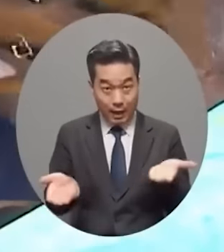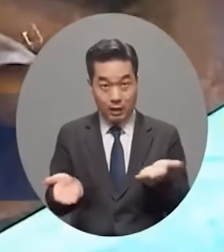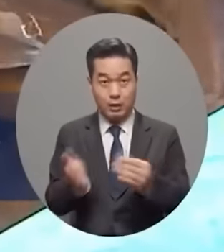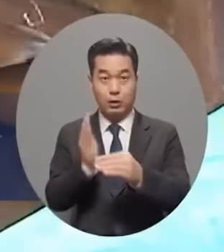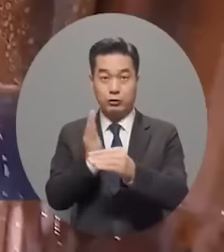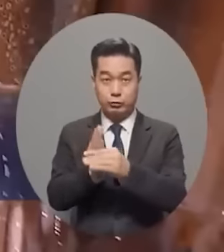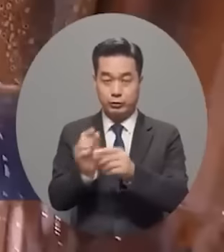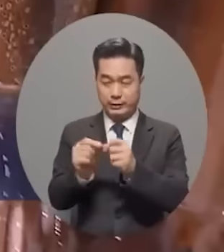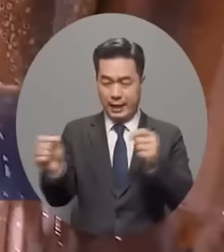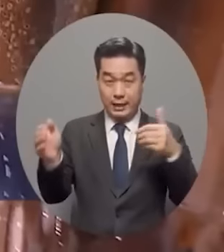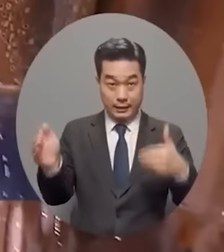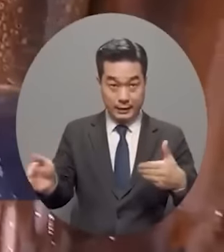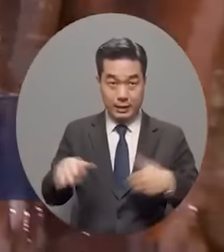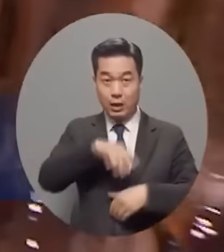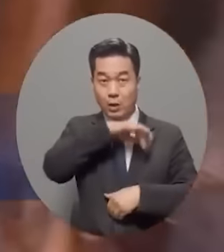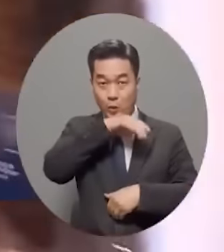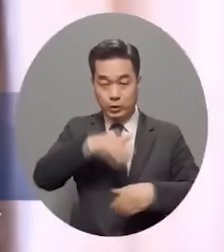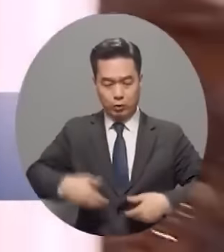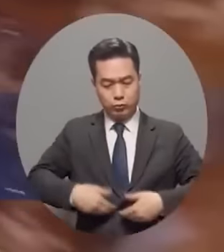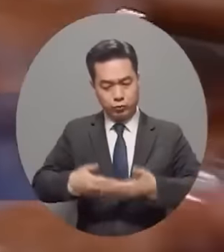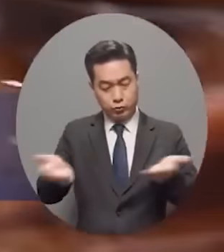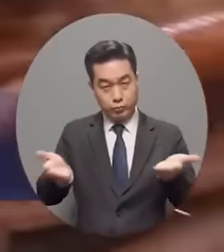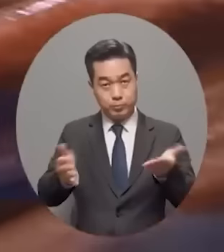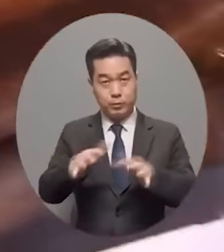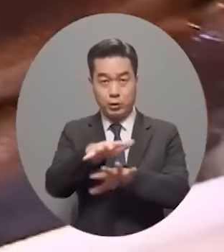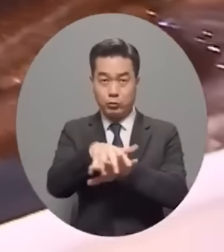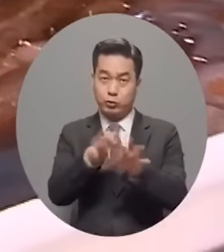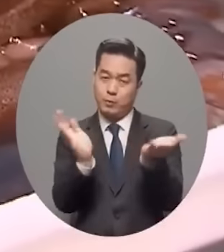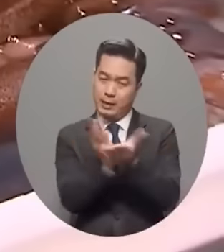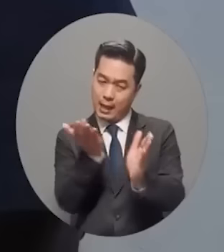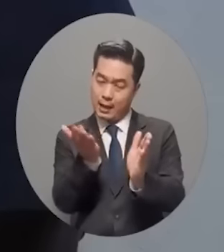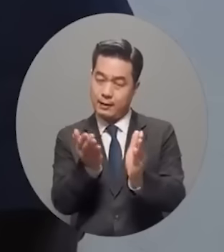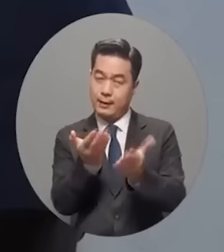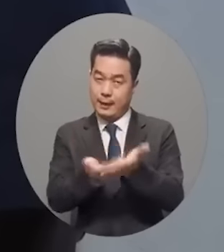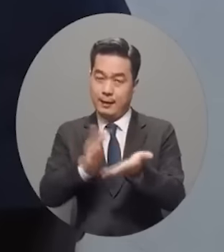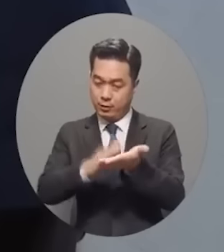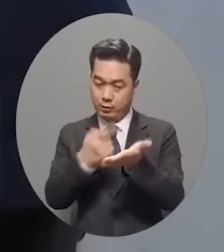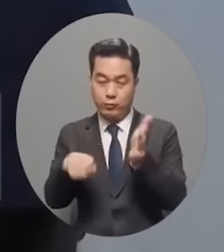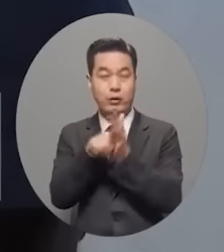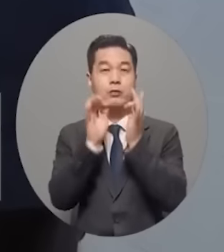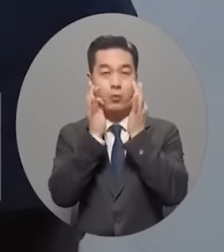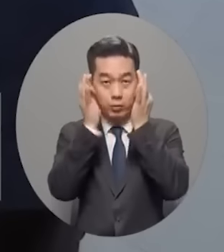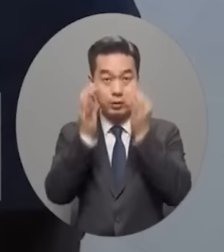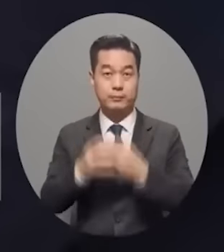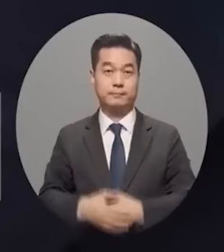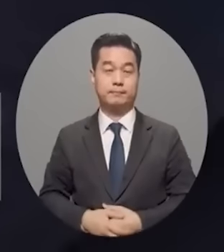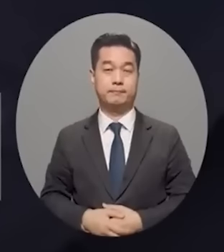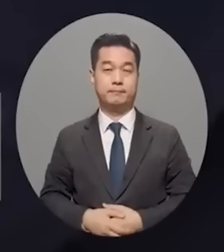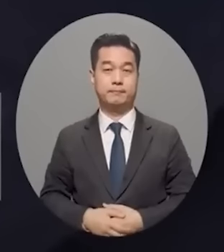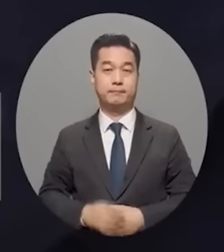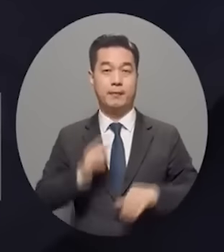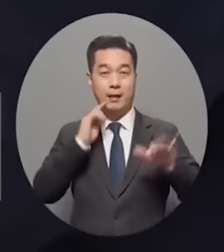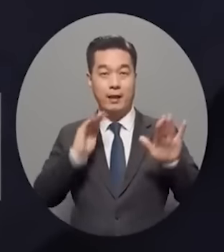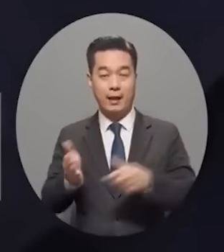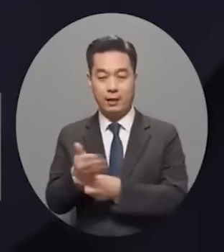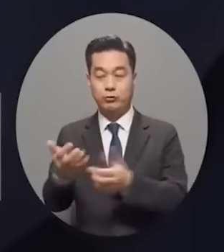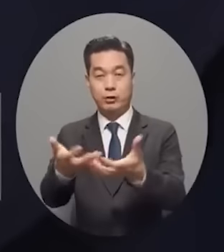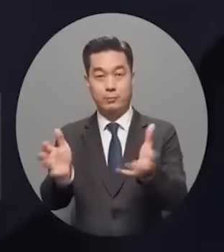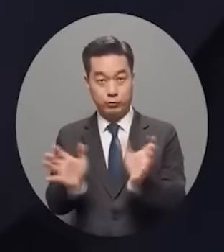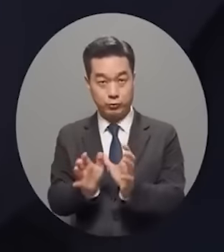중장기적으로는 오징어 수급 구조의 근본적인 개선을 위한 노력도. 해양수산부는 대형마트 3사와 협력해